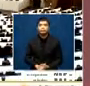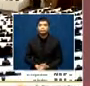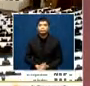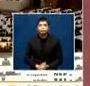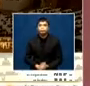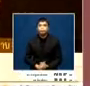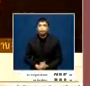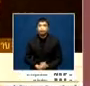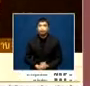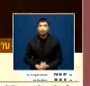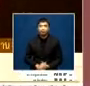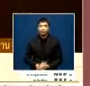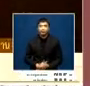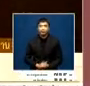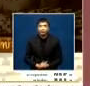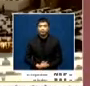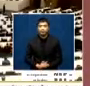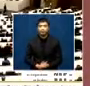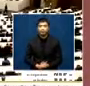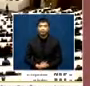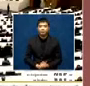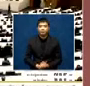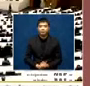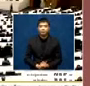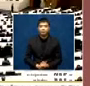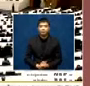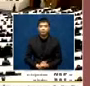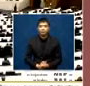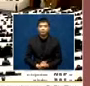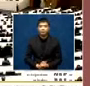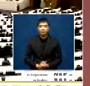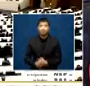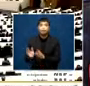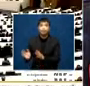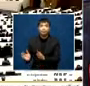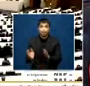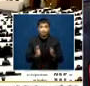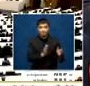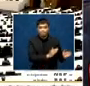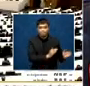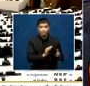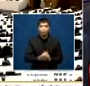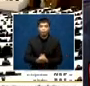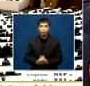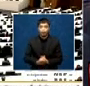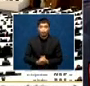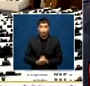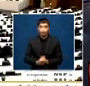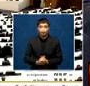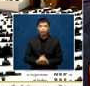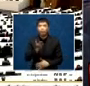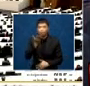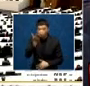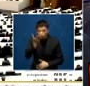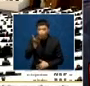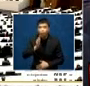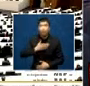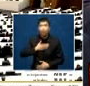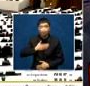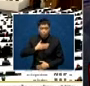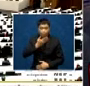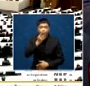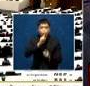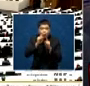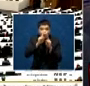ง ครับ มันก็คืออย่างนั้นแหละ ครับนะที่จะบอกว่ามาจัดรายการวันนี้นี่สคริปต์ตกพื้นบ่อยมากโอเคคุณพี่ถึ